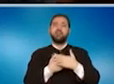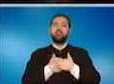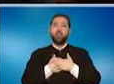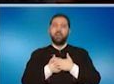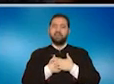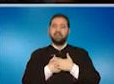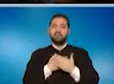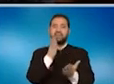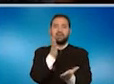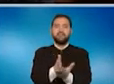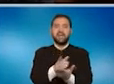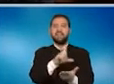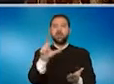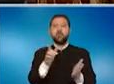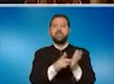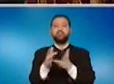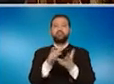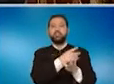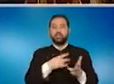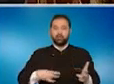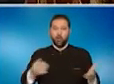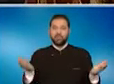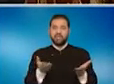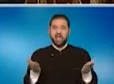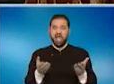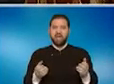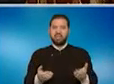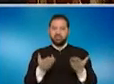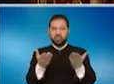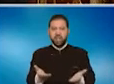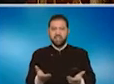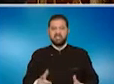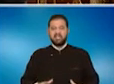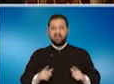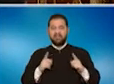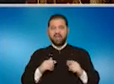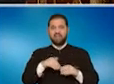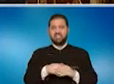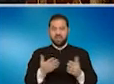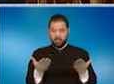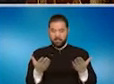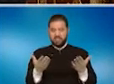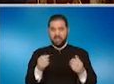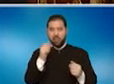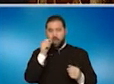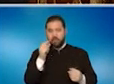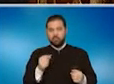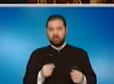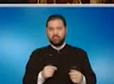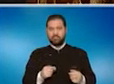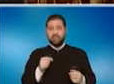Adică dreptatea lui Hristos, care și-a lăsat viața în mâinile oamenilor. Oamenii